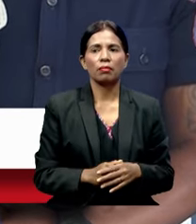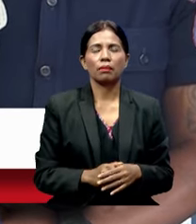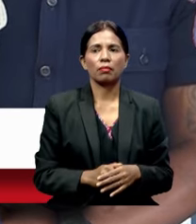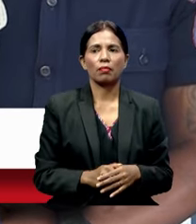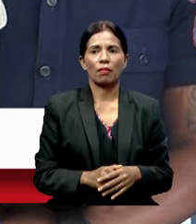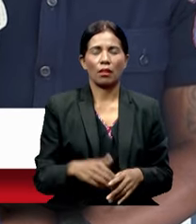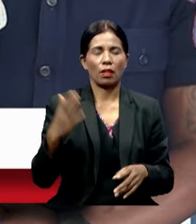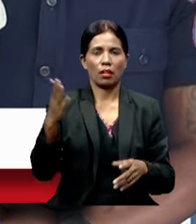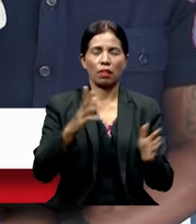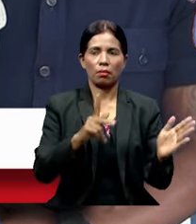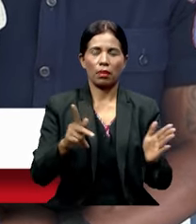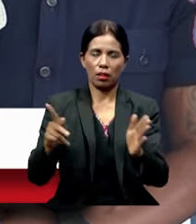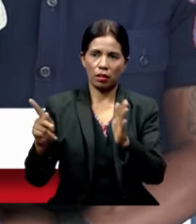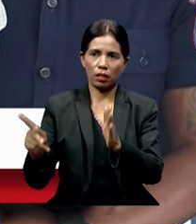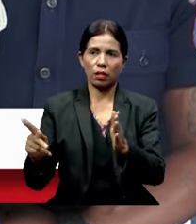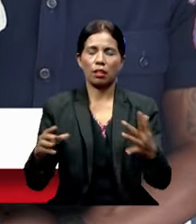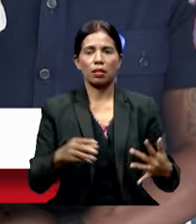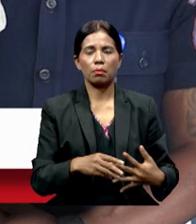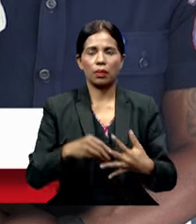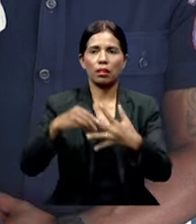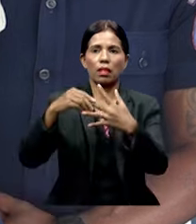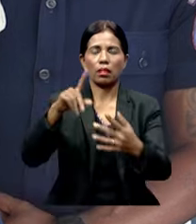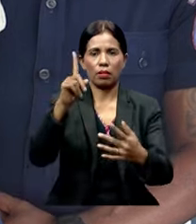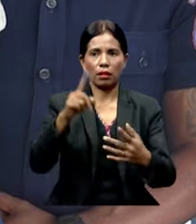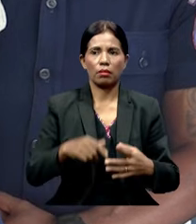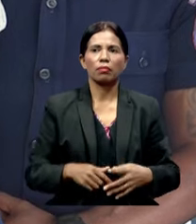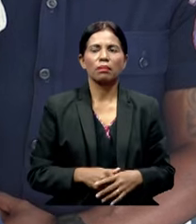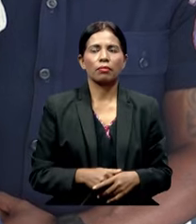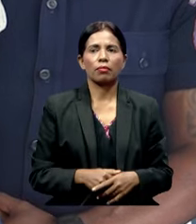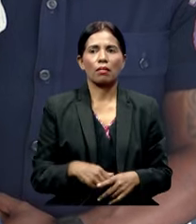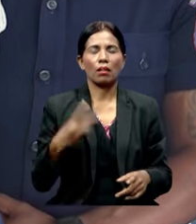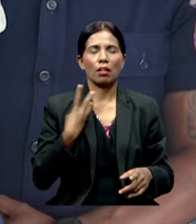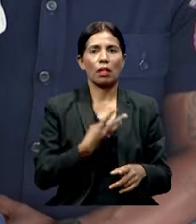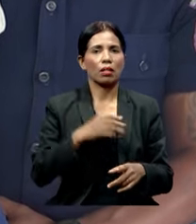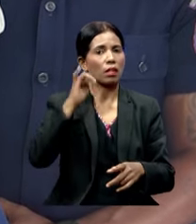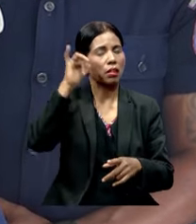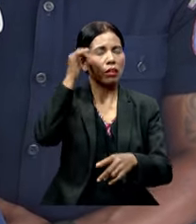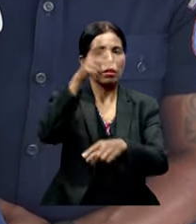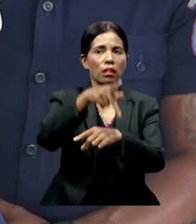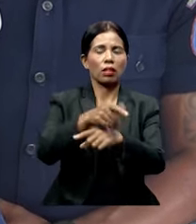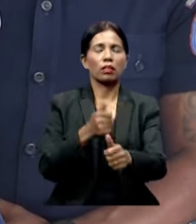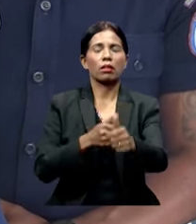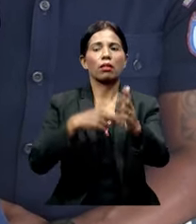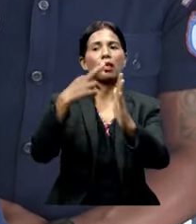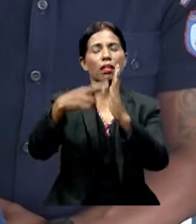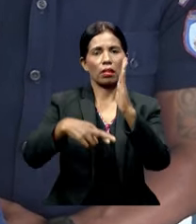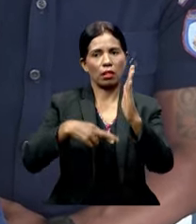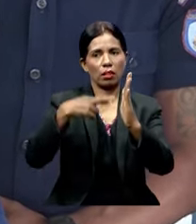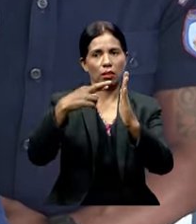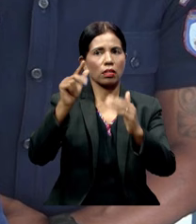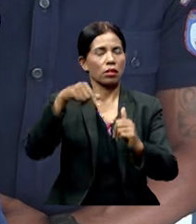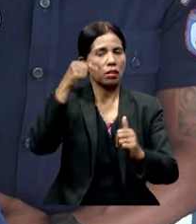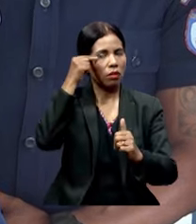ia planu de operações especiais sida nebe ito hurkalan ita basea ba resolução